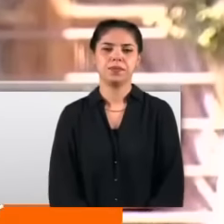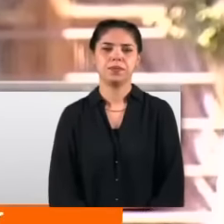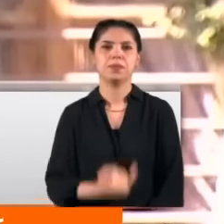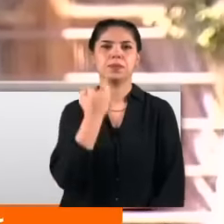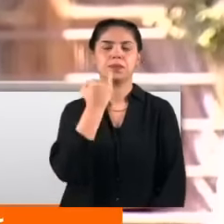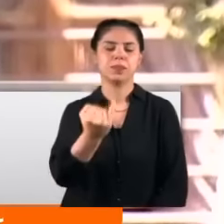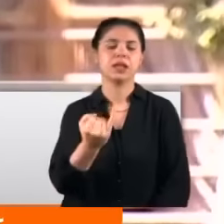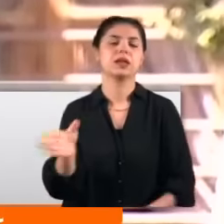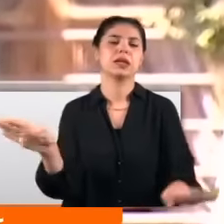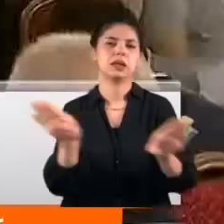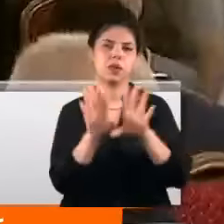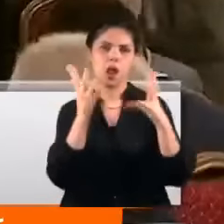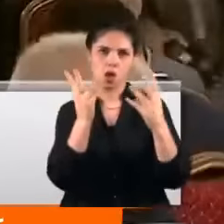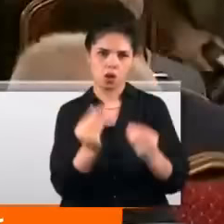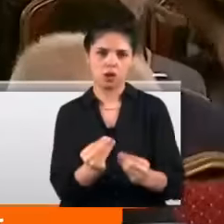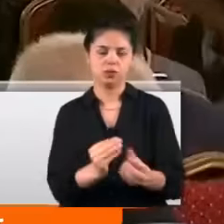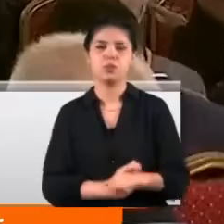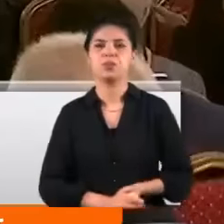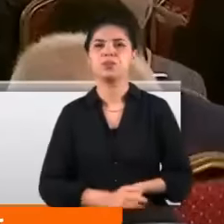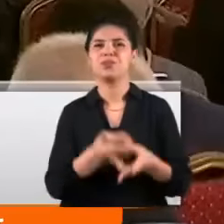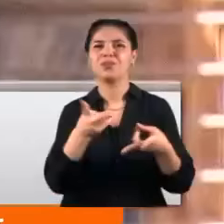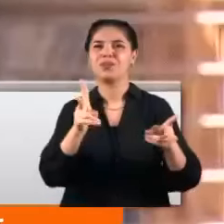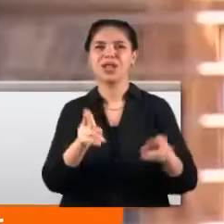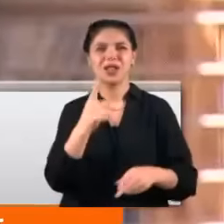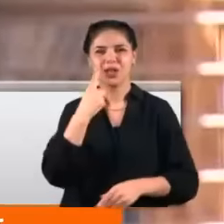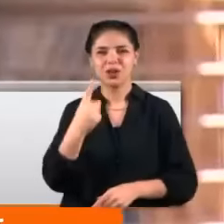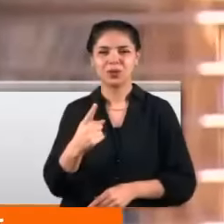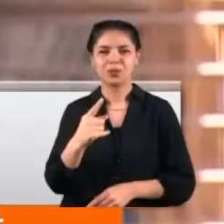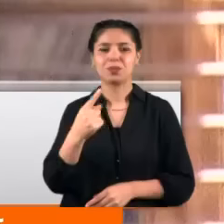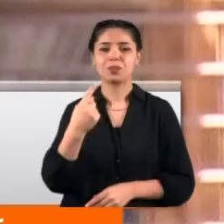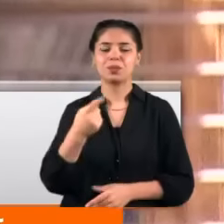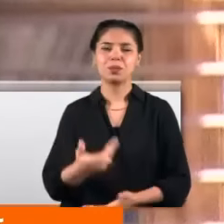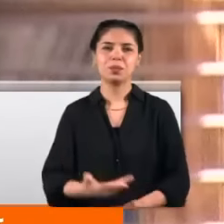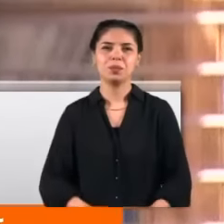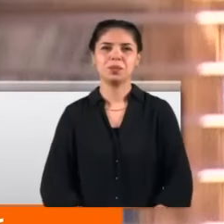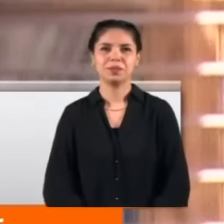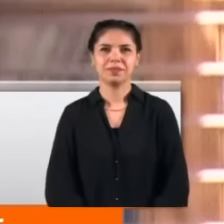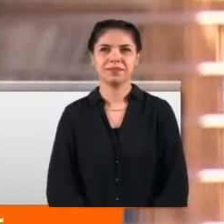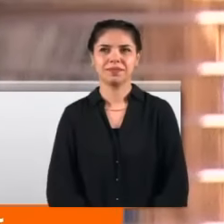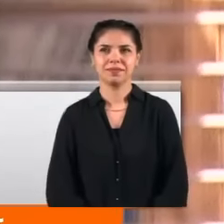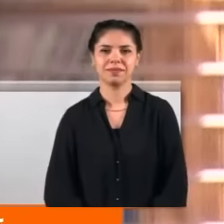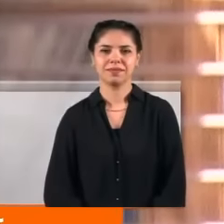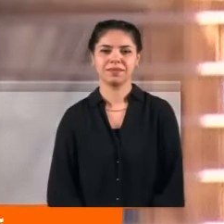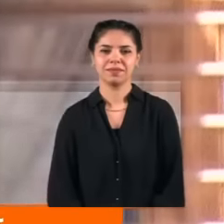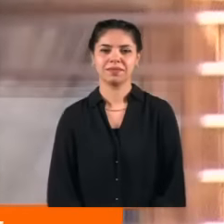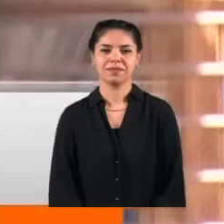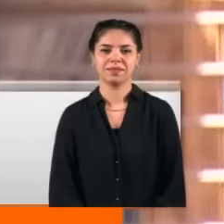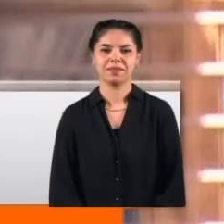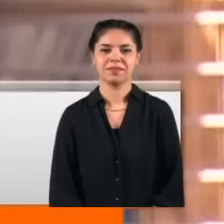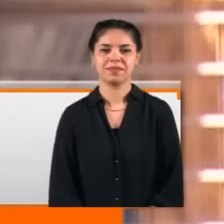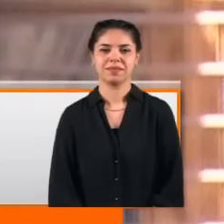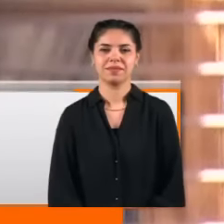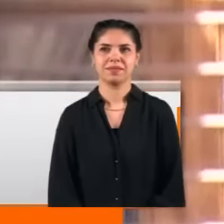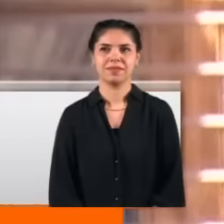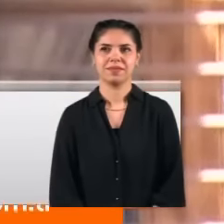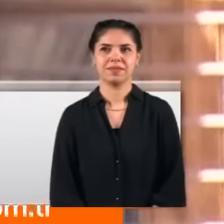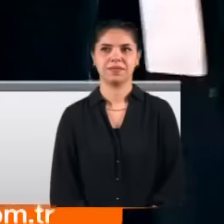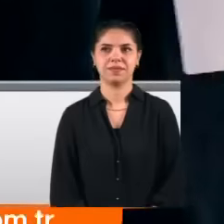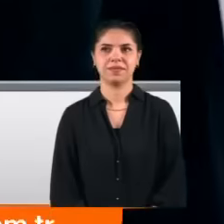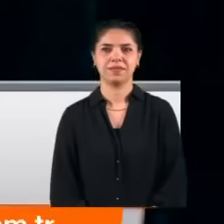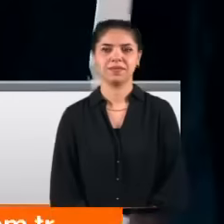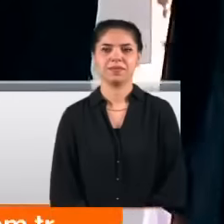ziyarete kapalı olacak. Sıra açılışa geldi. Bizleri bu hatıraya ve bu emanetlere layık eyle ya